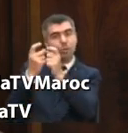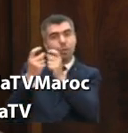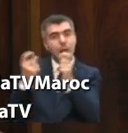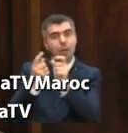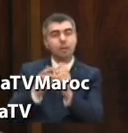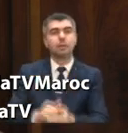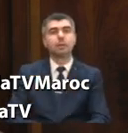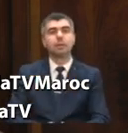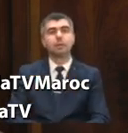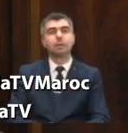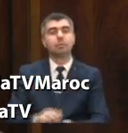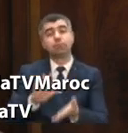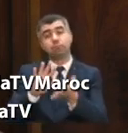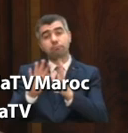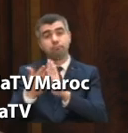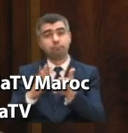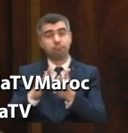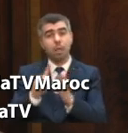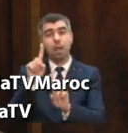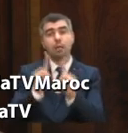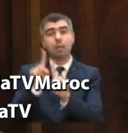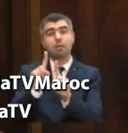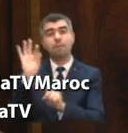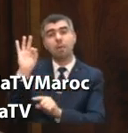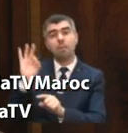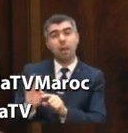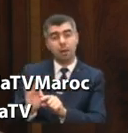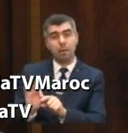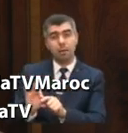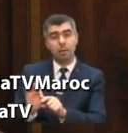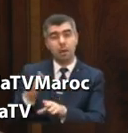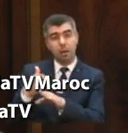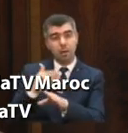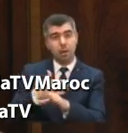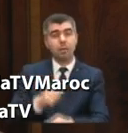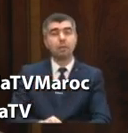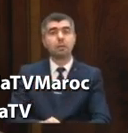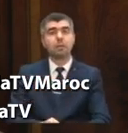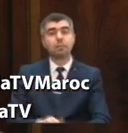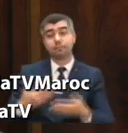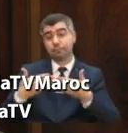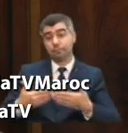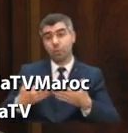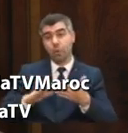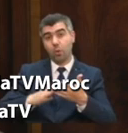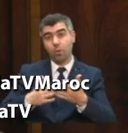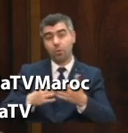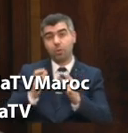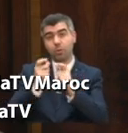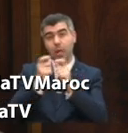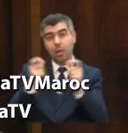مرتقبة يرتفع بعدد 11% سيد الوزير. هذا الواقع المزري الذي تعيشه